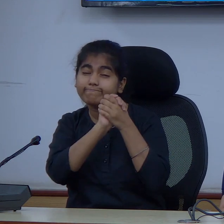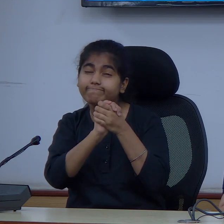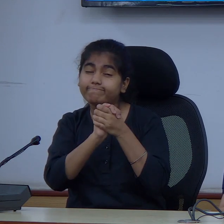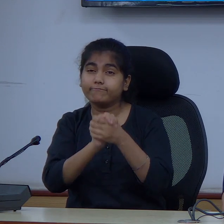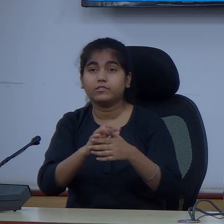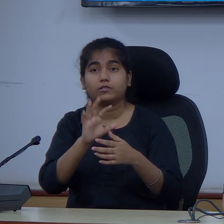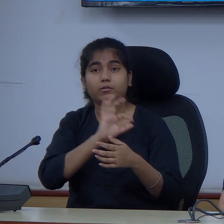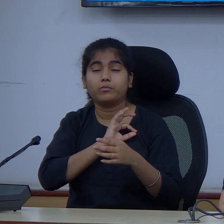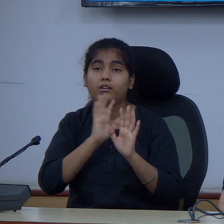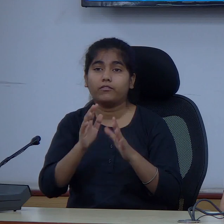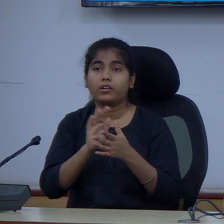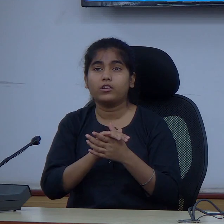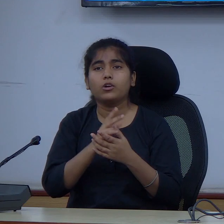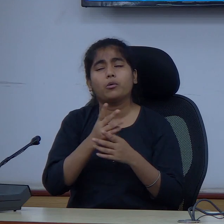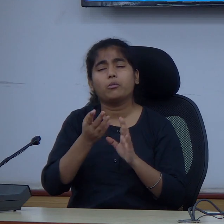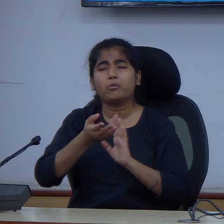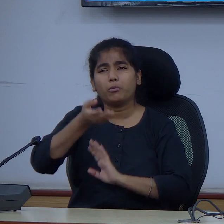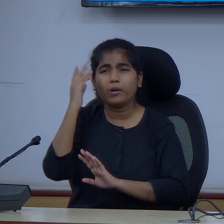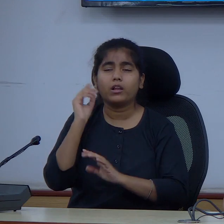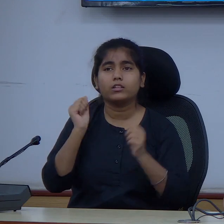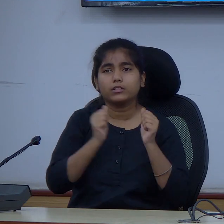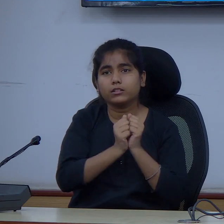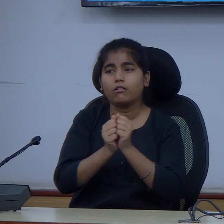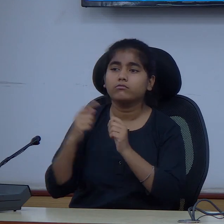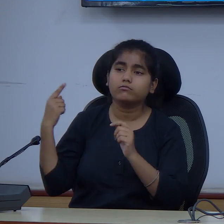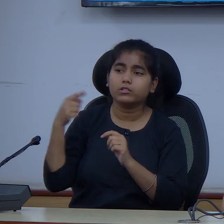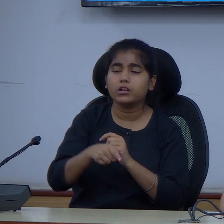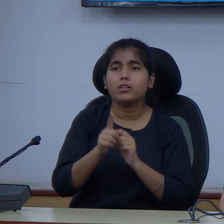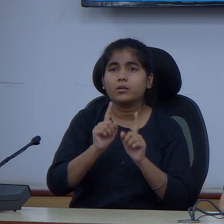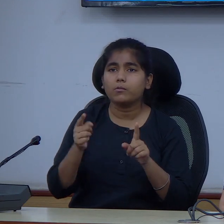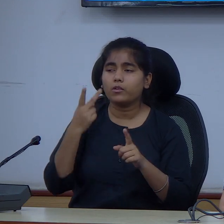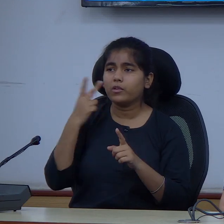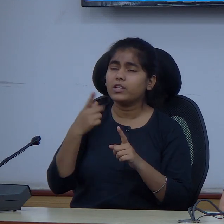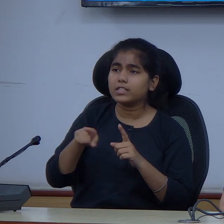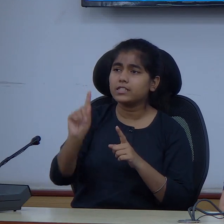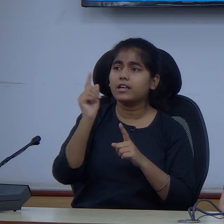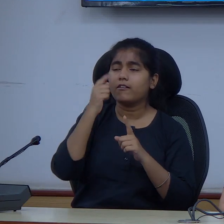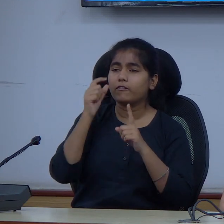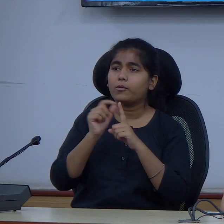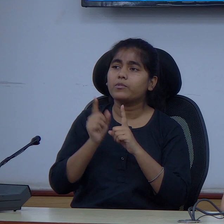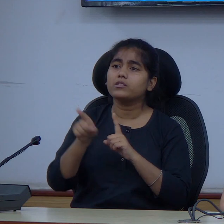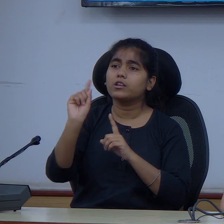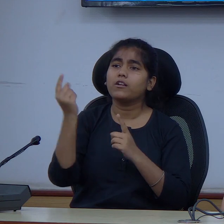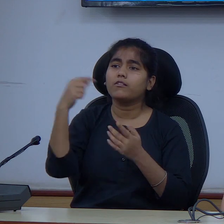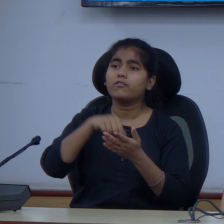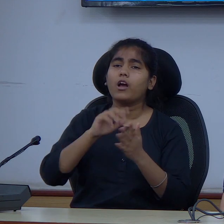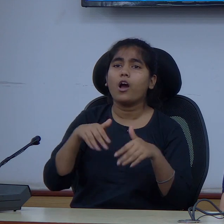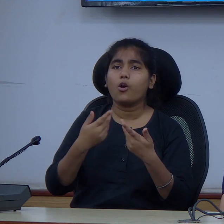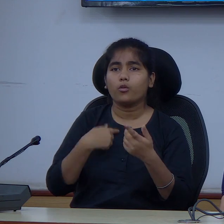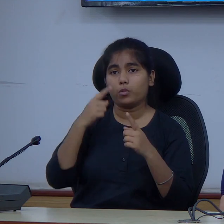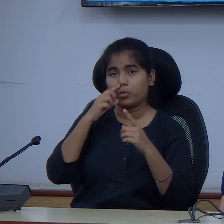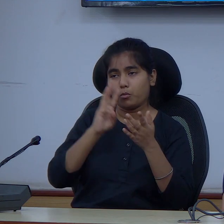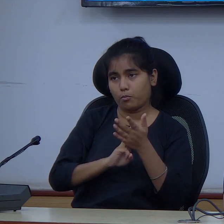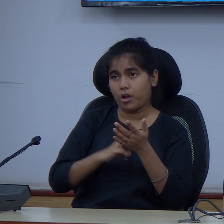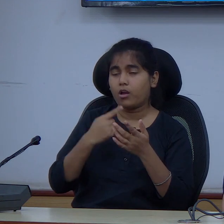तो नॉर्मली प्रिया उसको अपने साथ लेके आती थी, लेकिन अब वो उसको वहाँ देख के बहुत अचंभित हो जाती है कि प्रिया अपने आप कैसे क्लासरूम में पहुँच गई। तो प्रिया, तो माया उसे